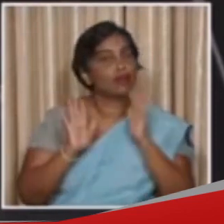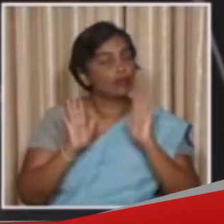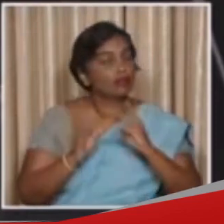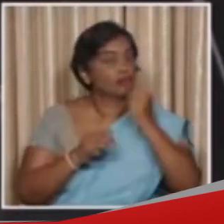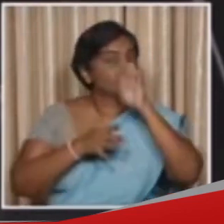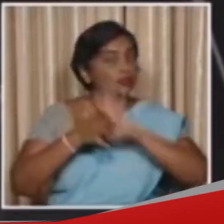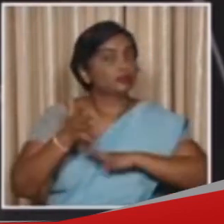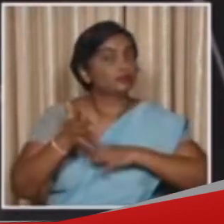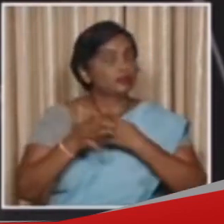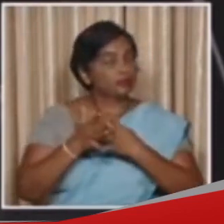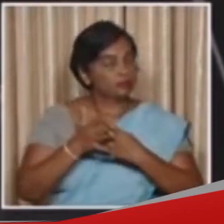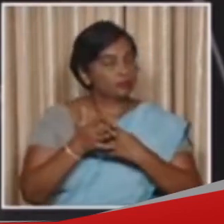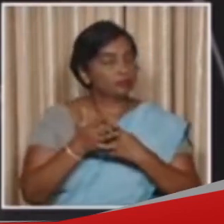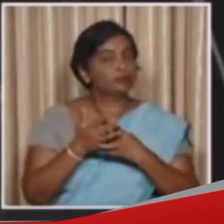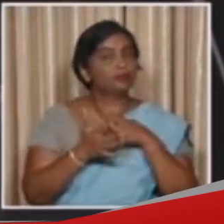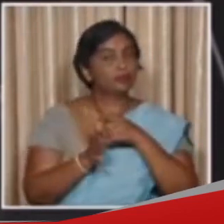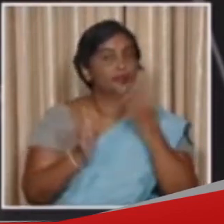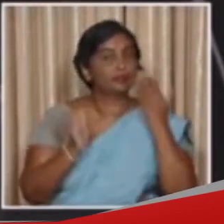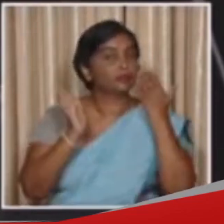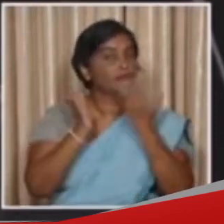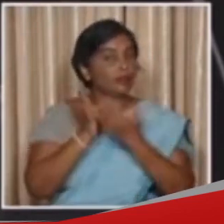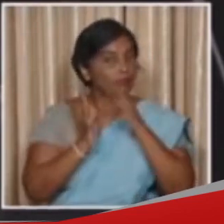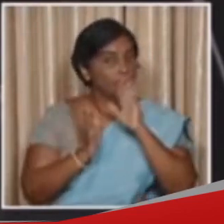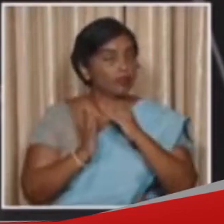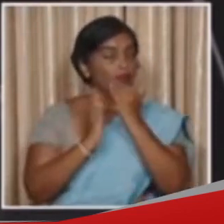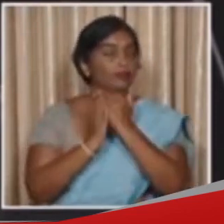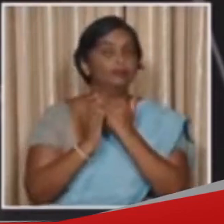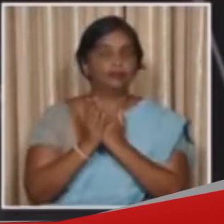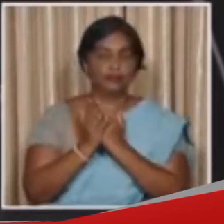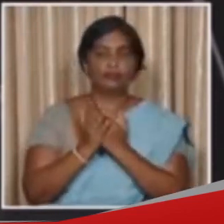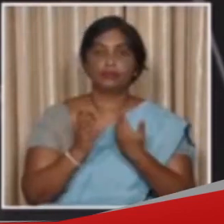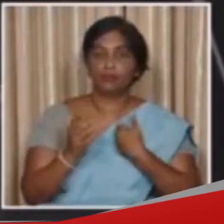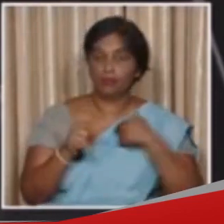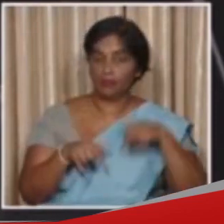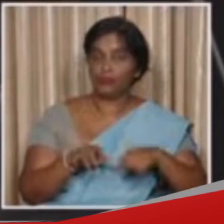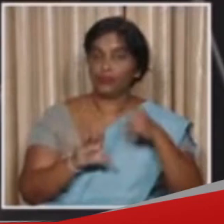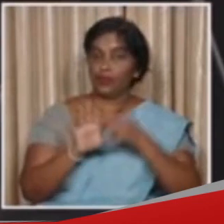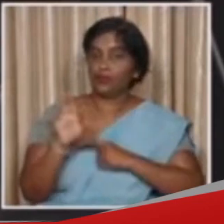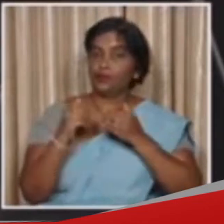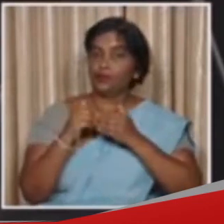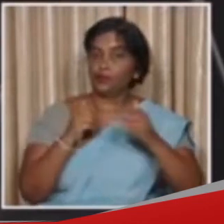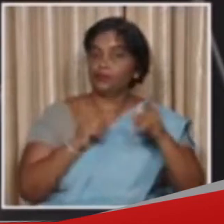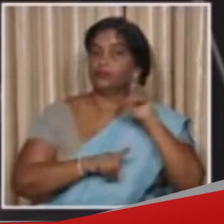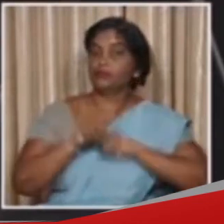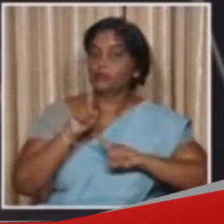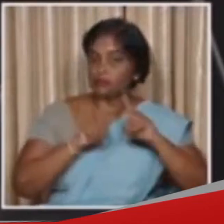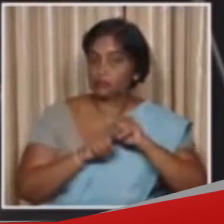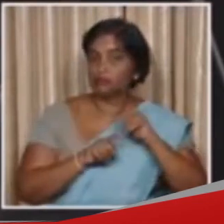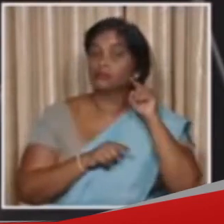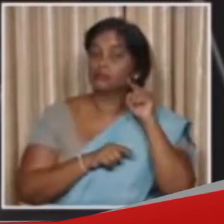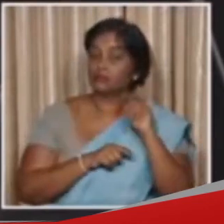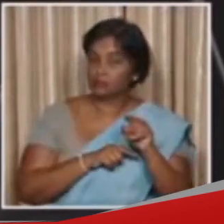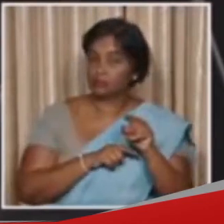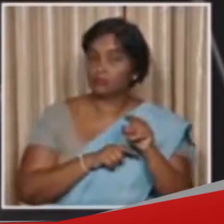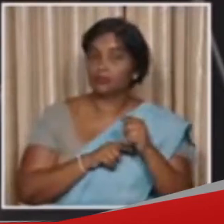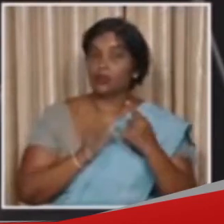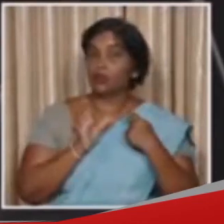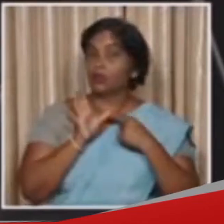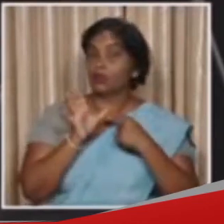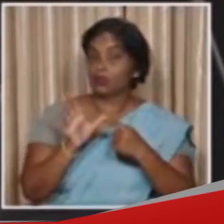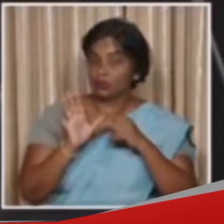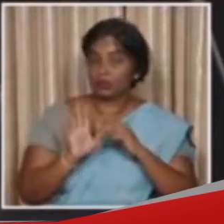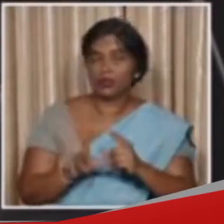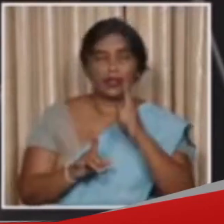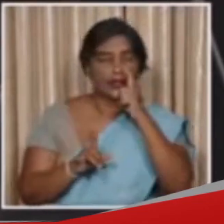අයවැය අයවැයේදී ඉදිරිපත් වෙලා තියෙන යෝජනාවල අපි මේ අවුරුද්ද පුරාම කතා කරපු සහ ඔබ පිළිතුරු සපයපු